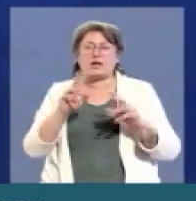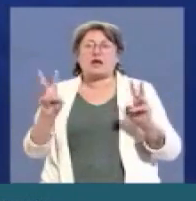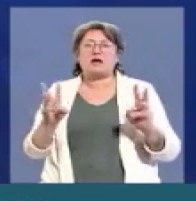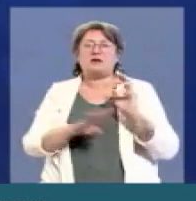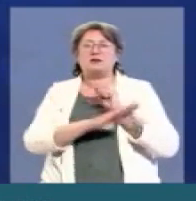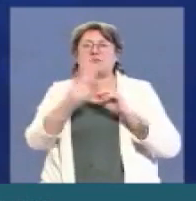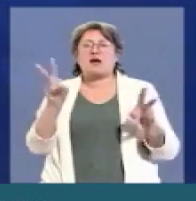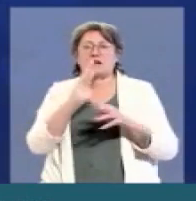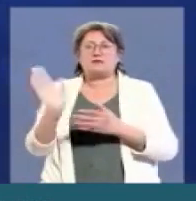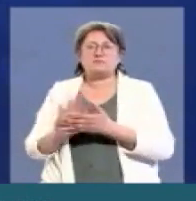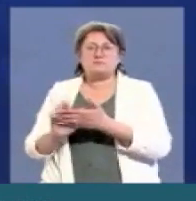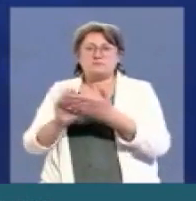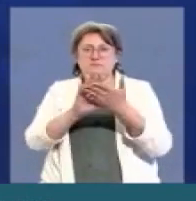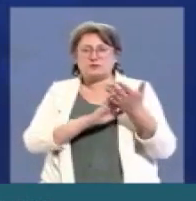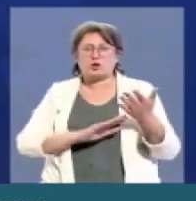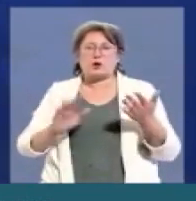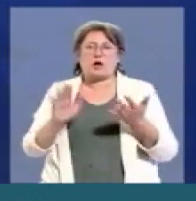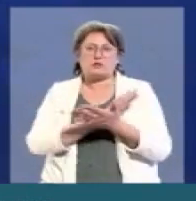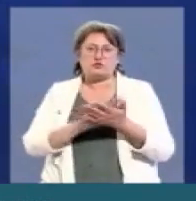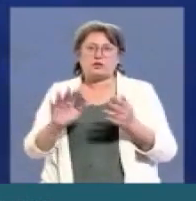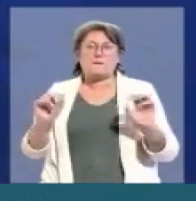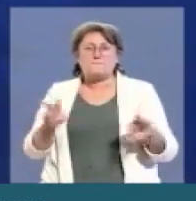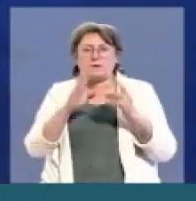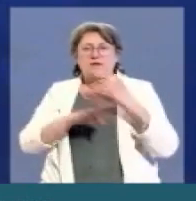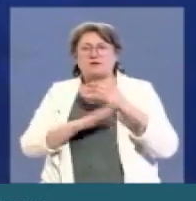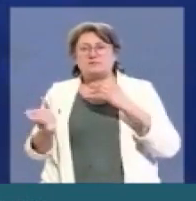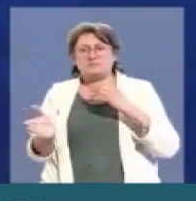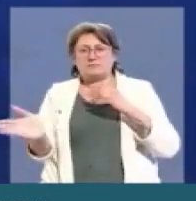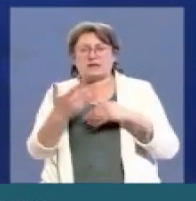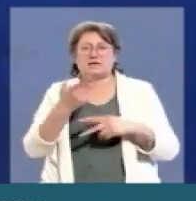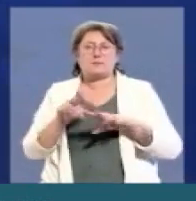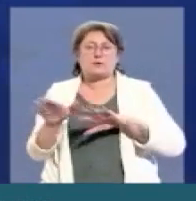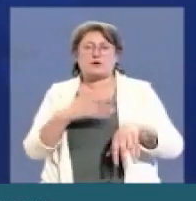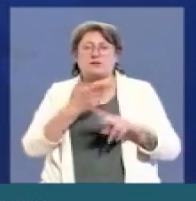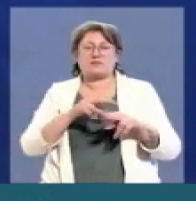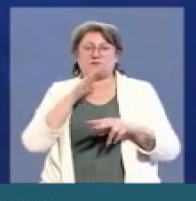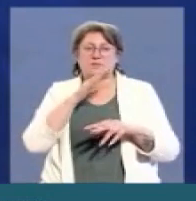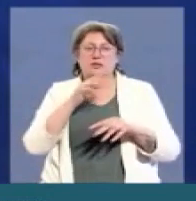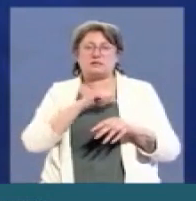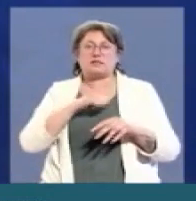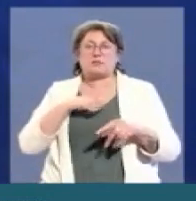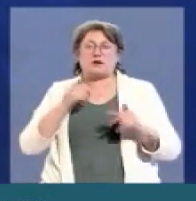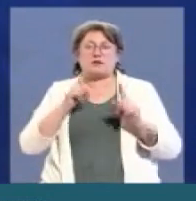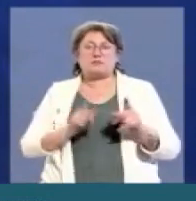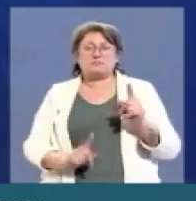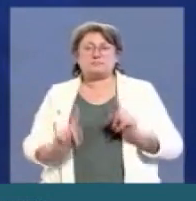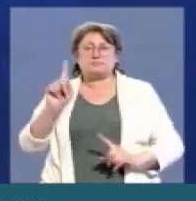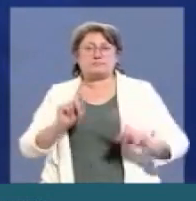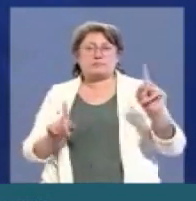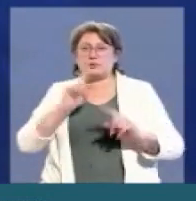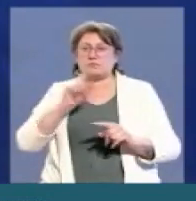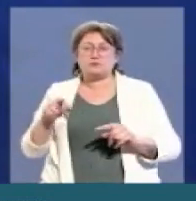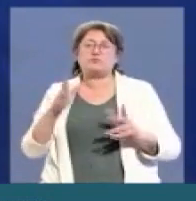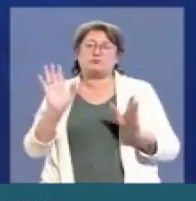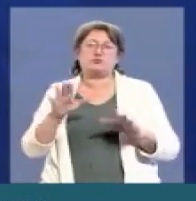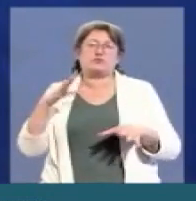гари и возможности естественного восстановления леса. Если по прошествии этого времени естественно, возобновления не будет, то следует переходить